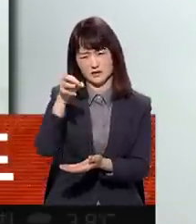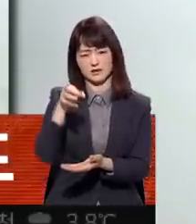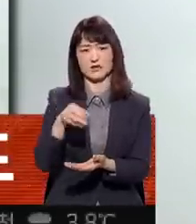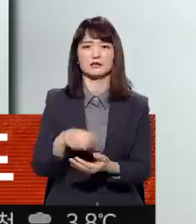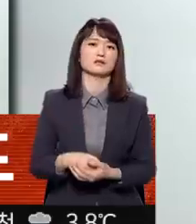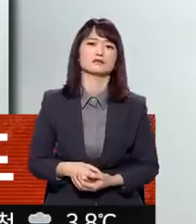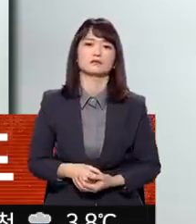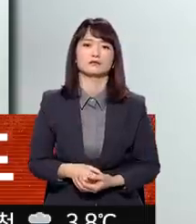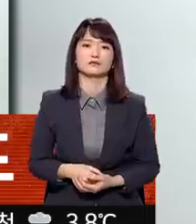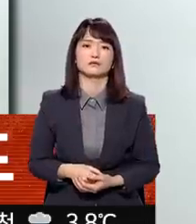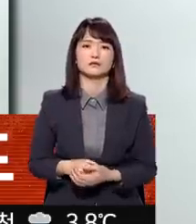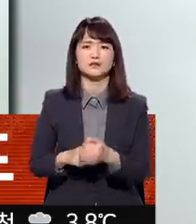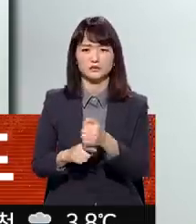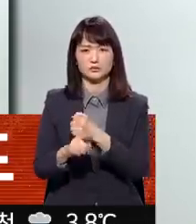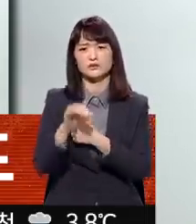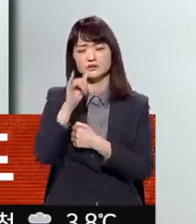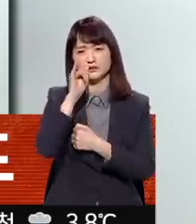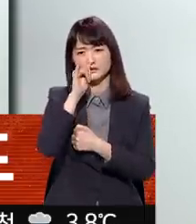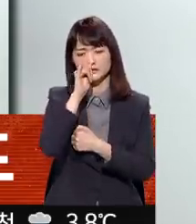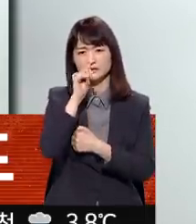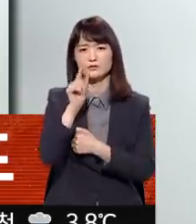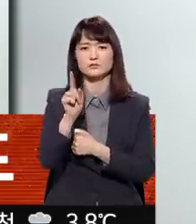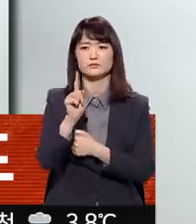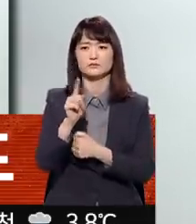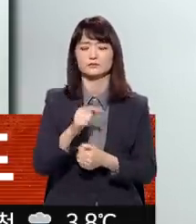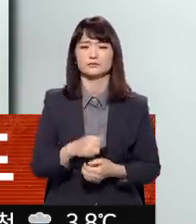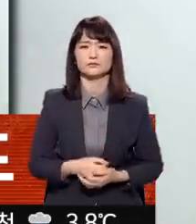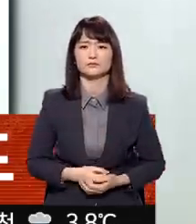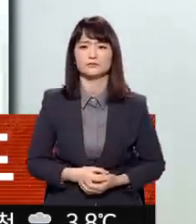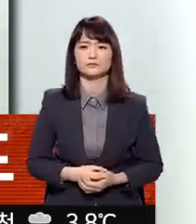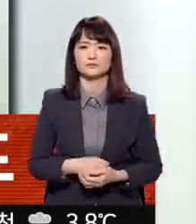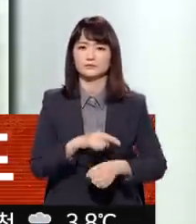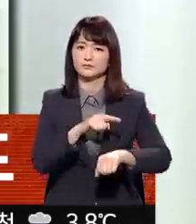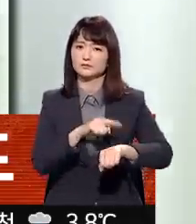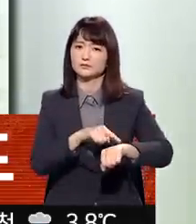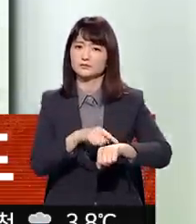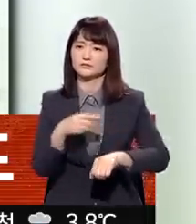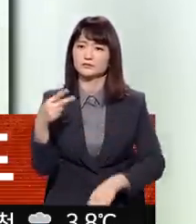비싸지만 사연이 있다고 들었습니다. 자, 이게 일어난 시간이